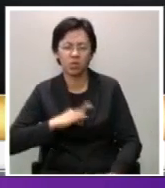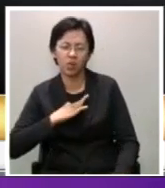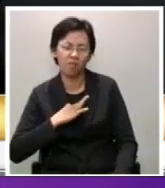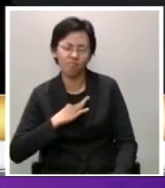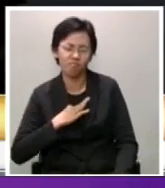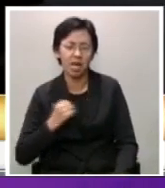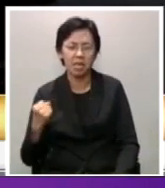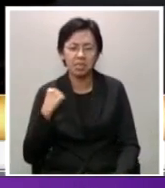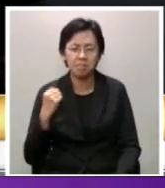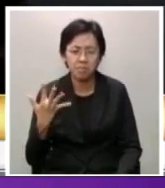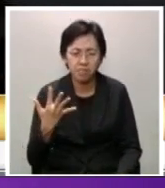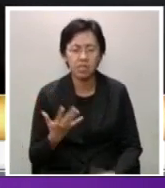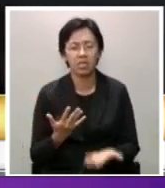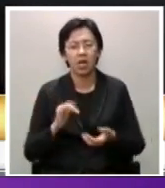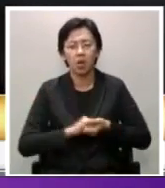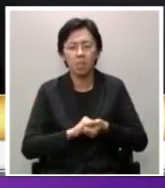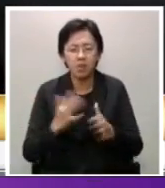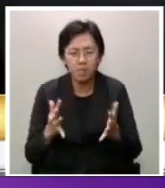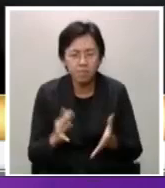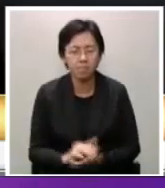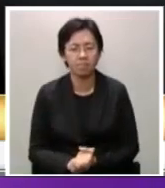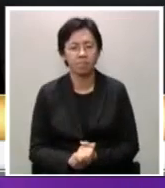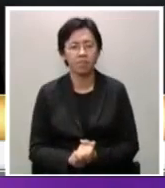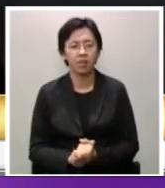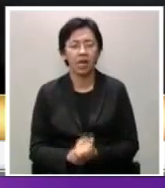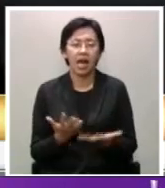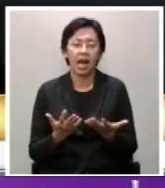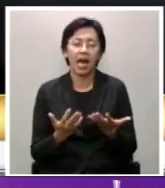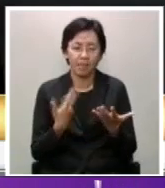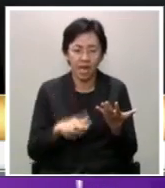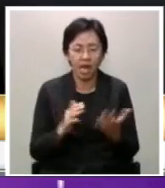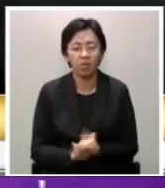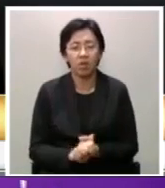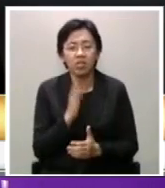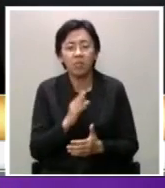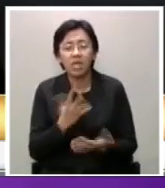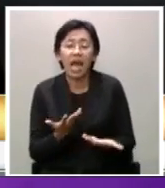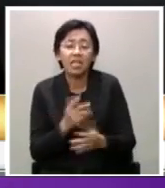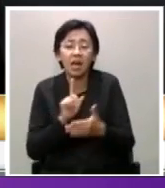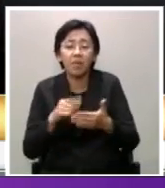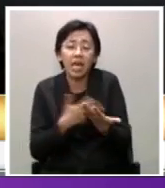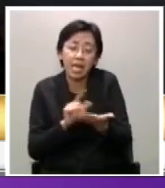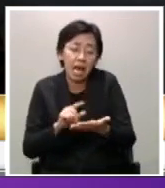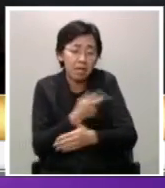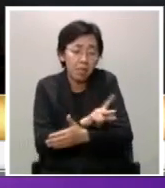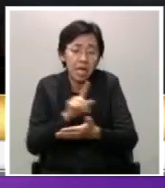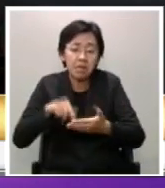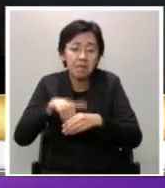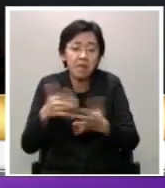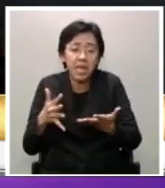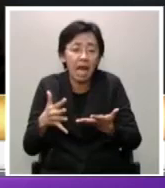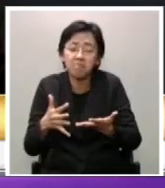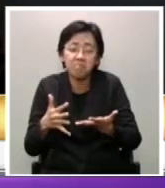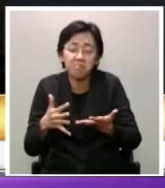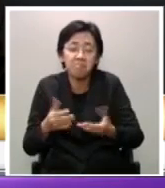ชื่อมั่นผมใครไม่ร่วมมือกับผมภูเก็ตก็โดนไปแล้วนะถ้าไม่เลือกของเราก็ไม่มีลมจะทำให้นะทำนองเนี้